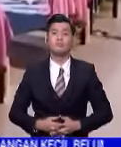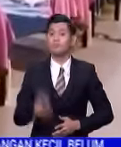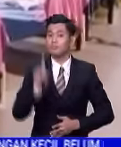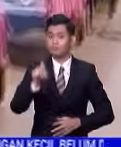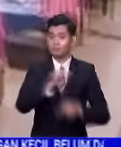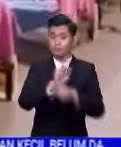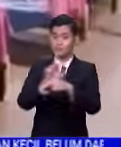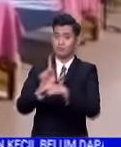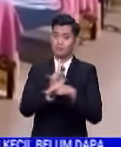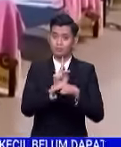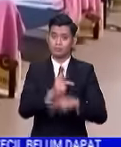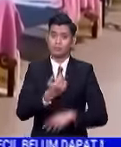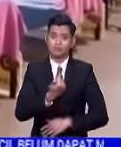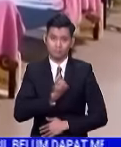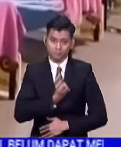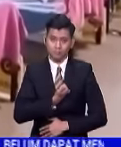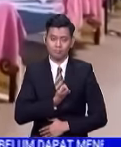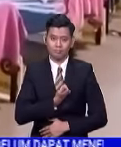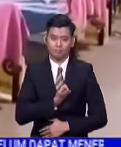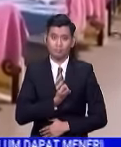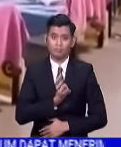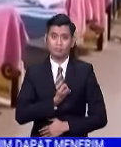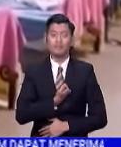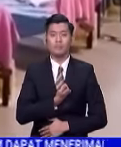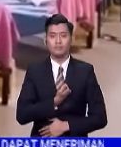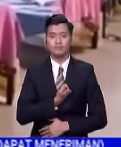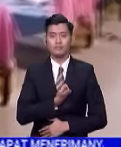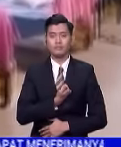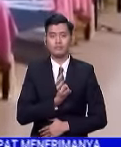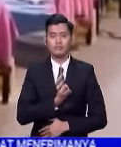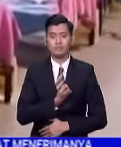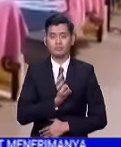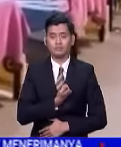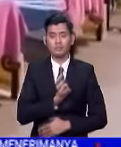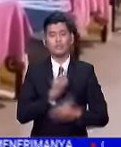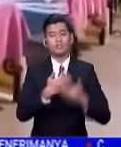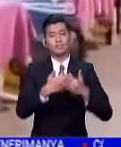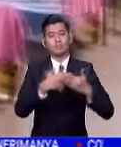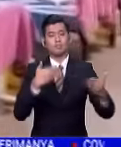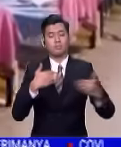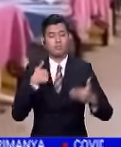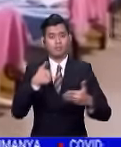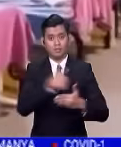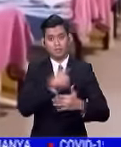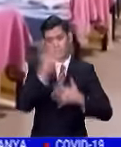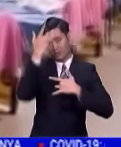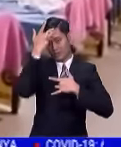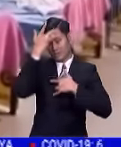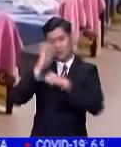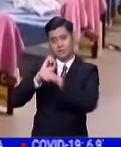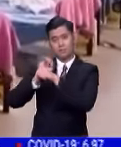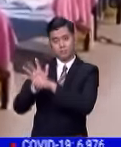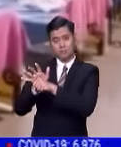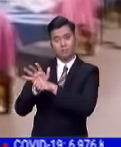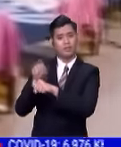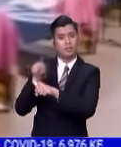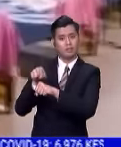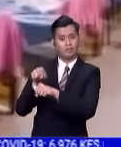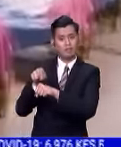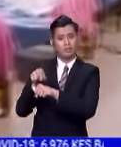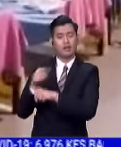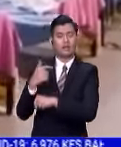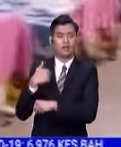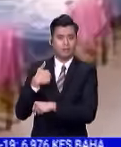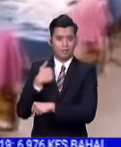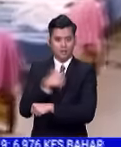jagalah diri kita sebelum kita dijangkiti COVID-19 ini. Dan memang kita tidak akan